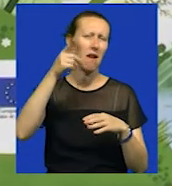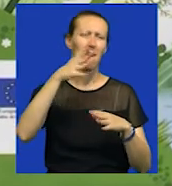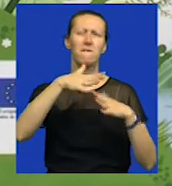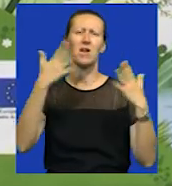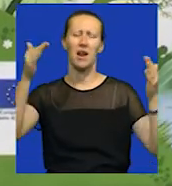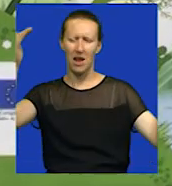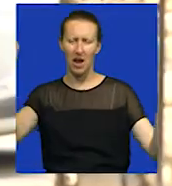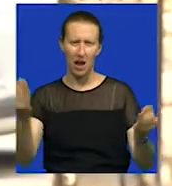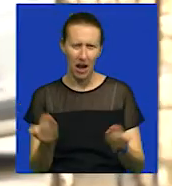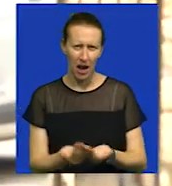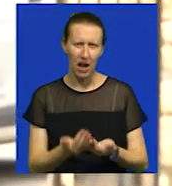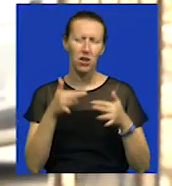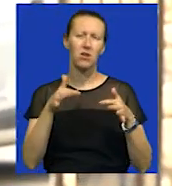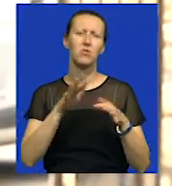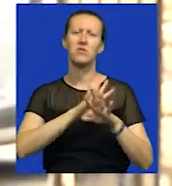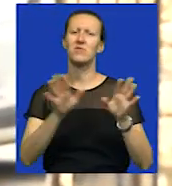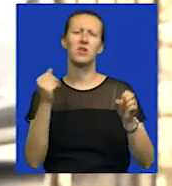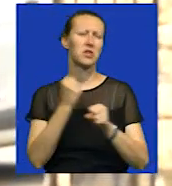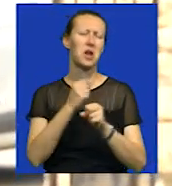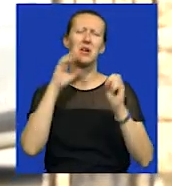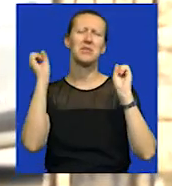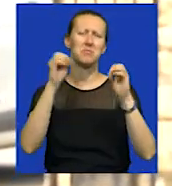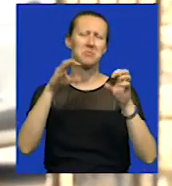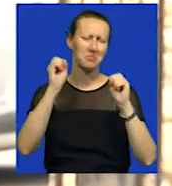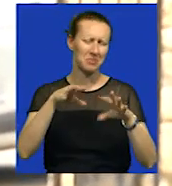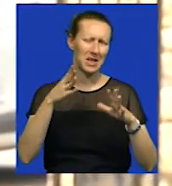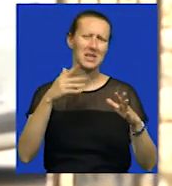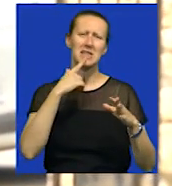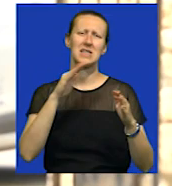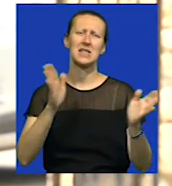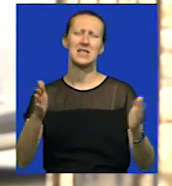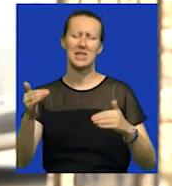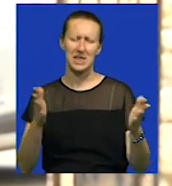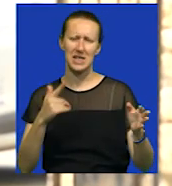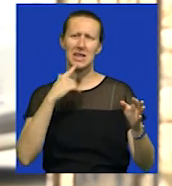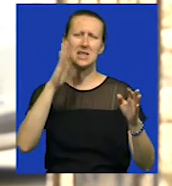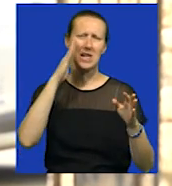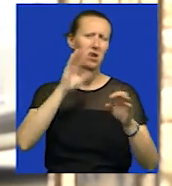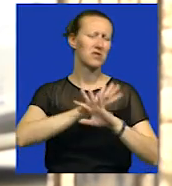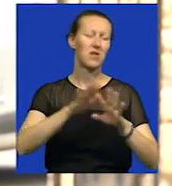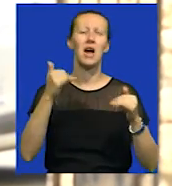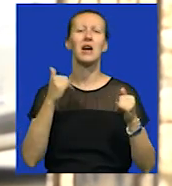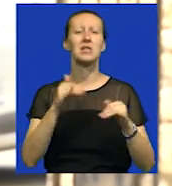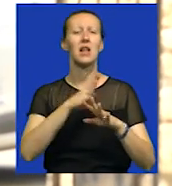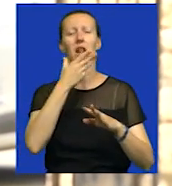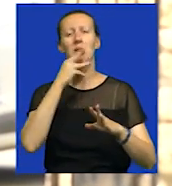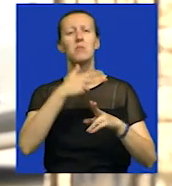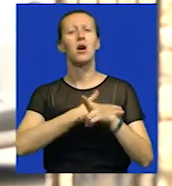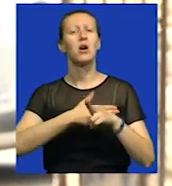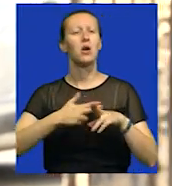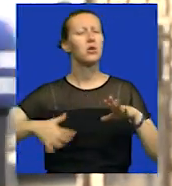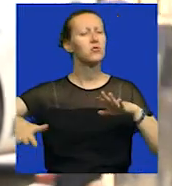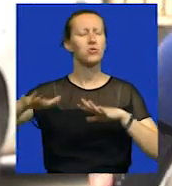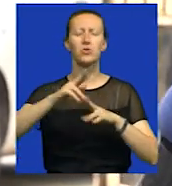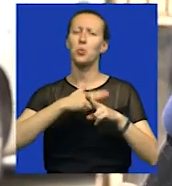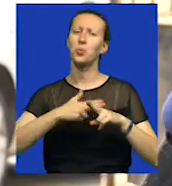one velike kante i ljudi su svašta radili i bacali i cigle i staklo i sve. A sad lijepo imamo čisto i